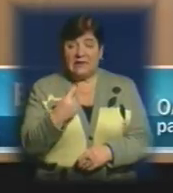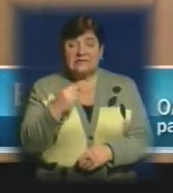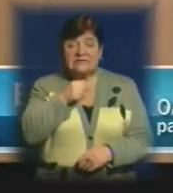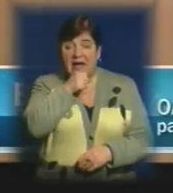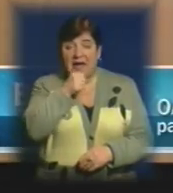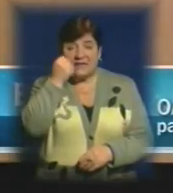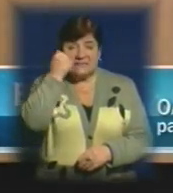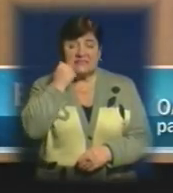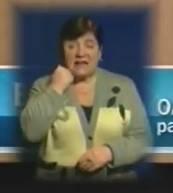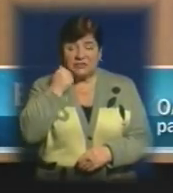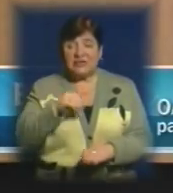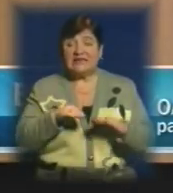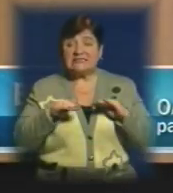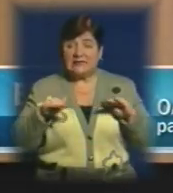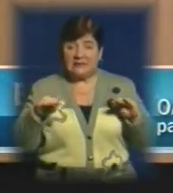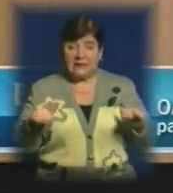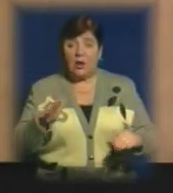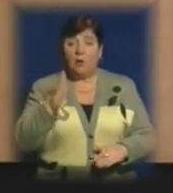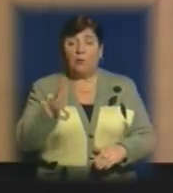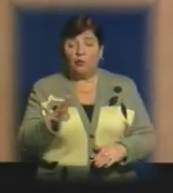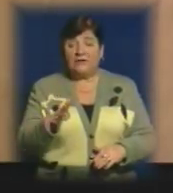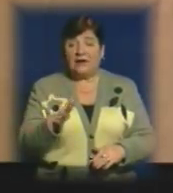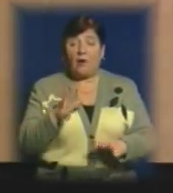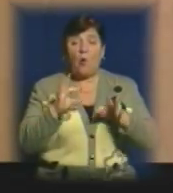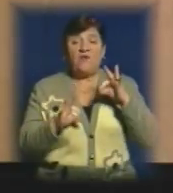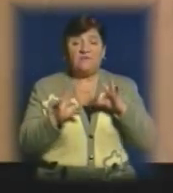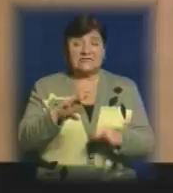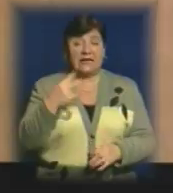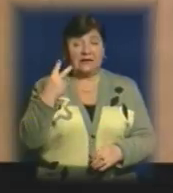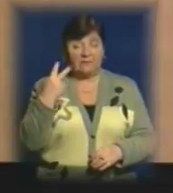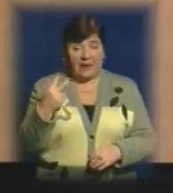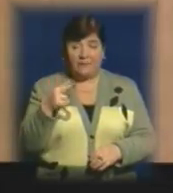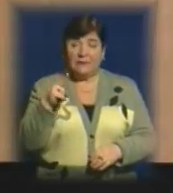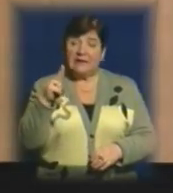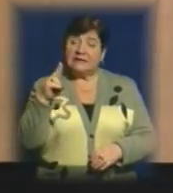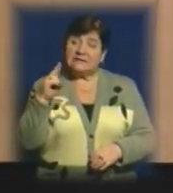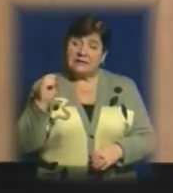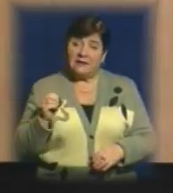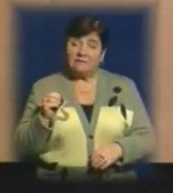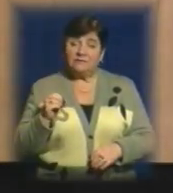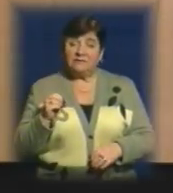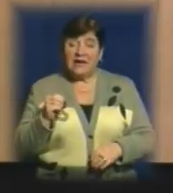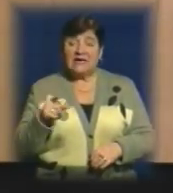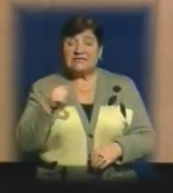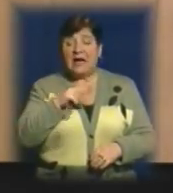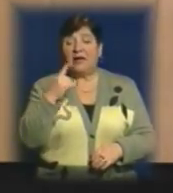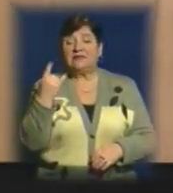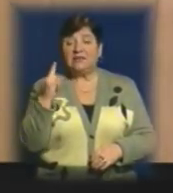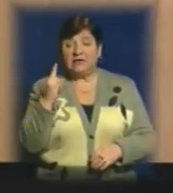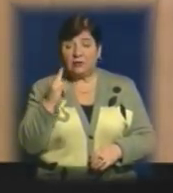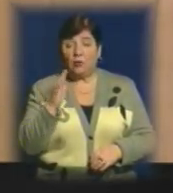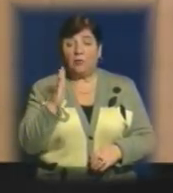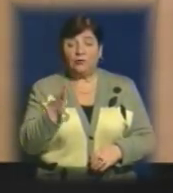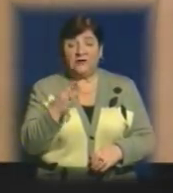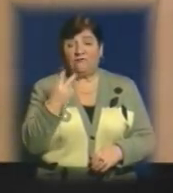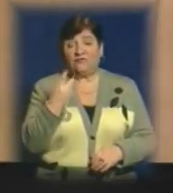і за дітей. Там коефіцієнт буде мінімум 2. То мається на увазі, що за дитину держава мінімум в